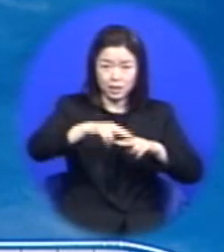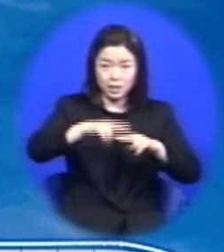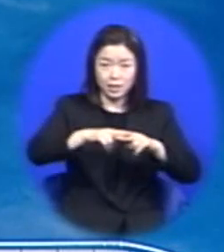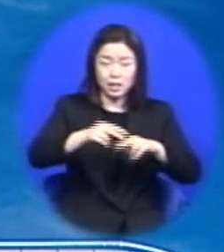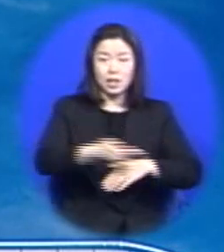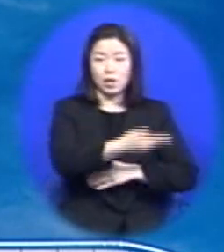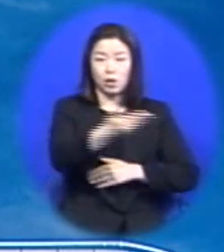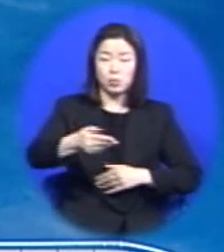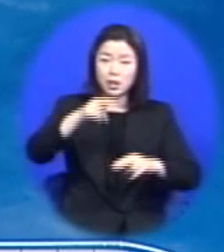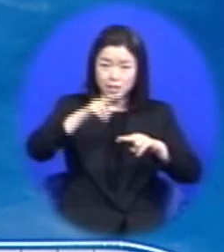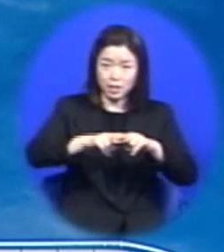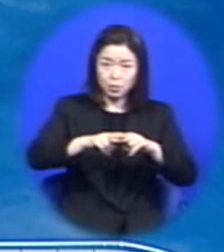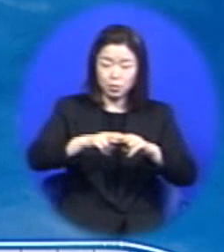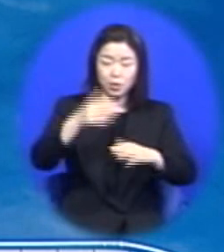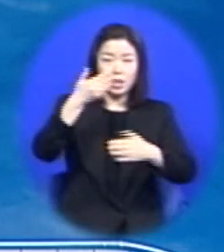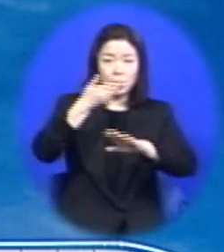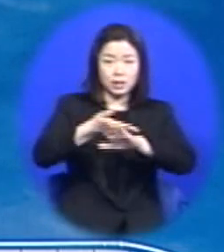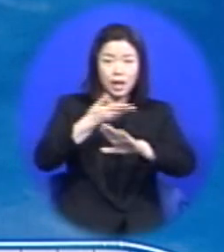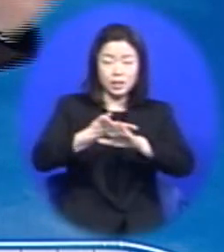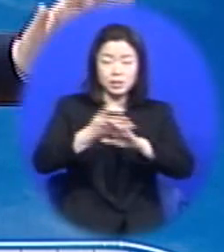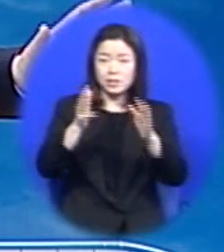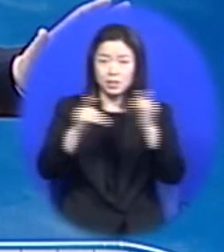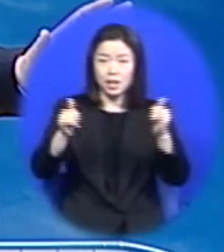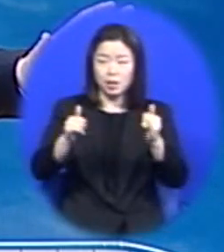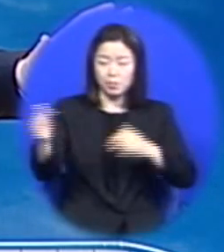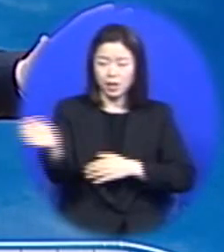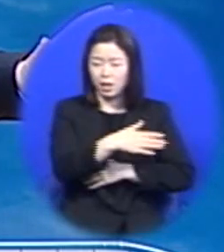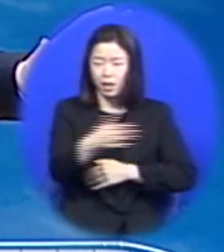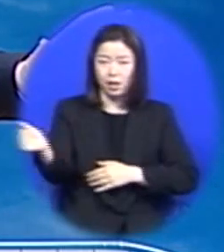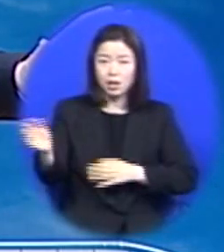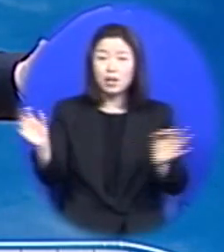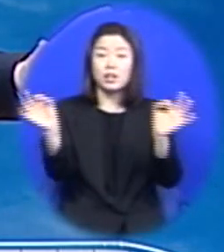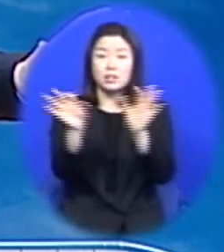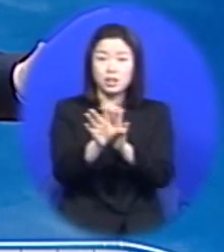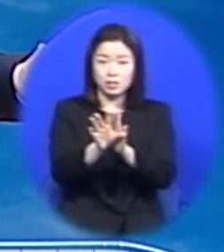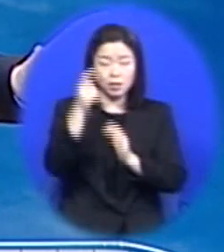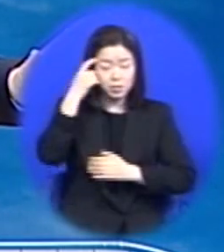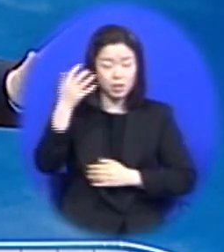있고 나머지 분들은 다 없어졌어요.